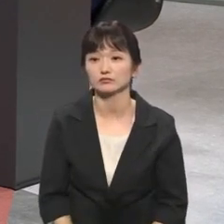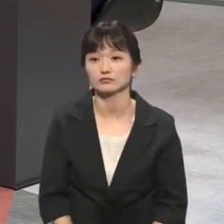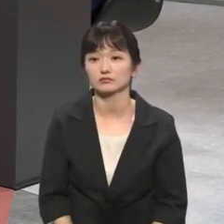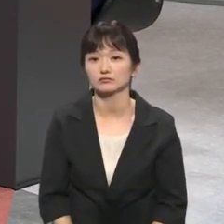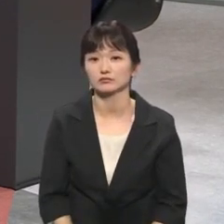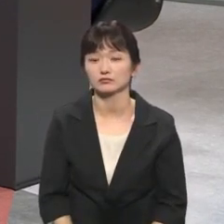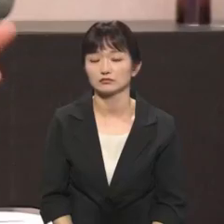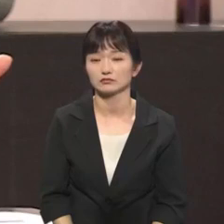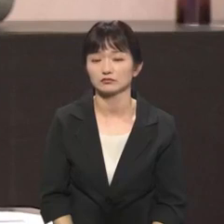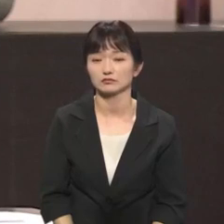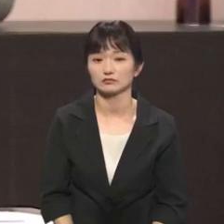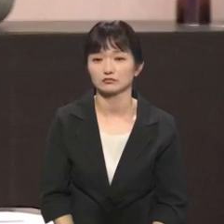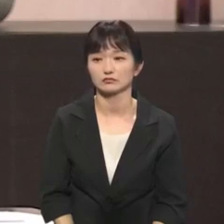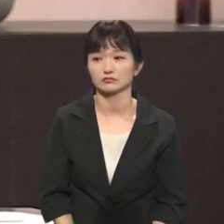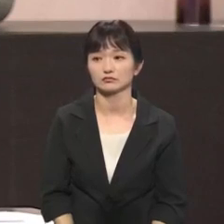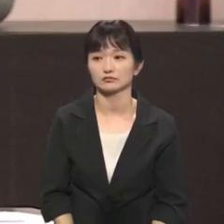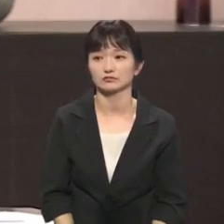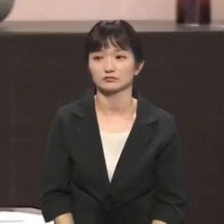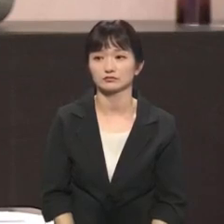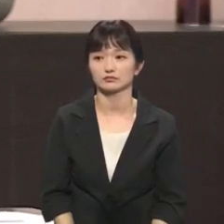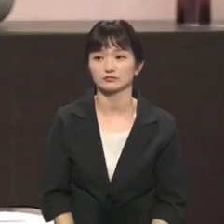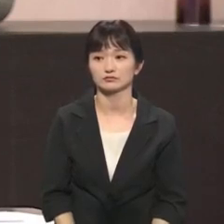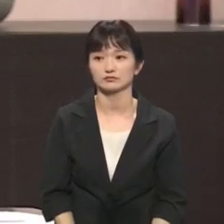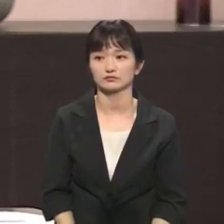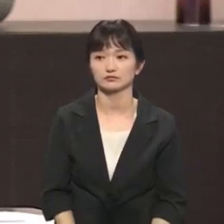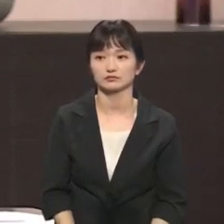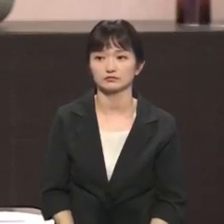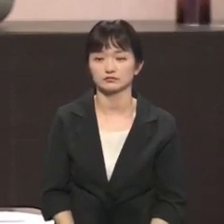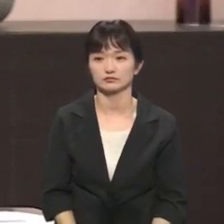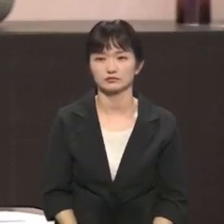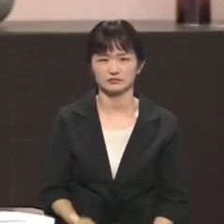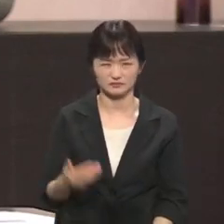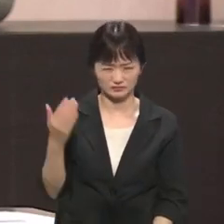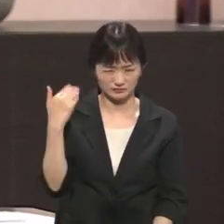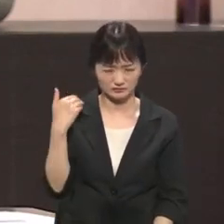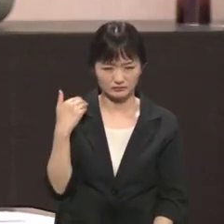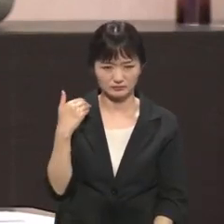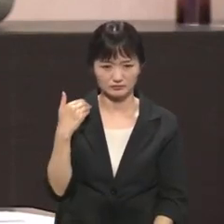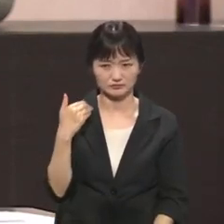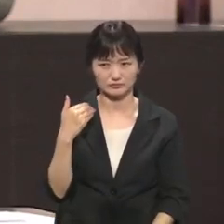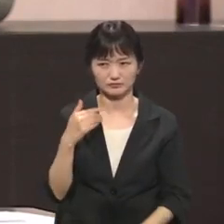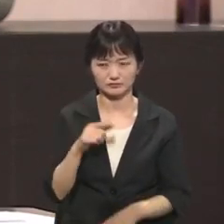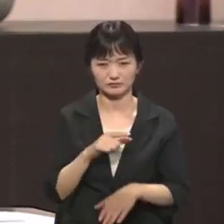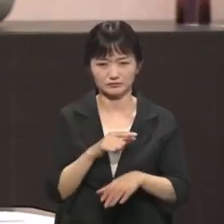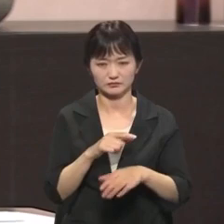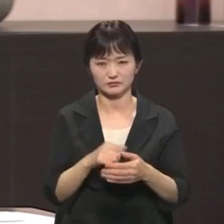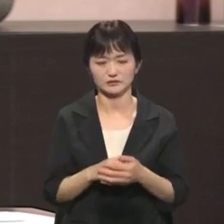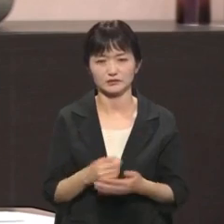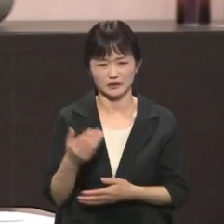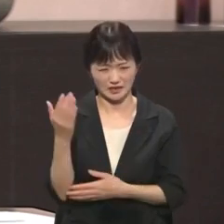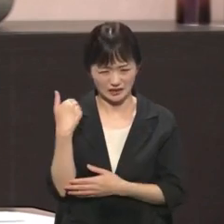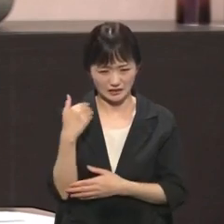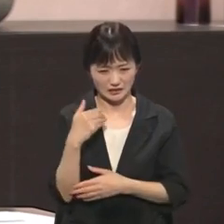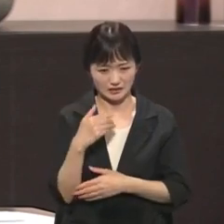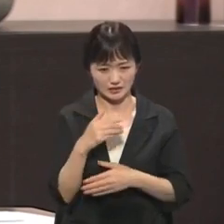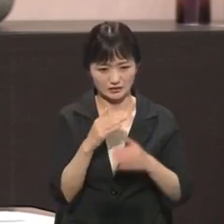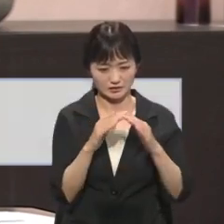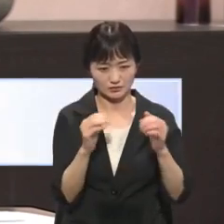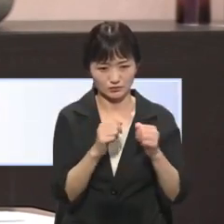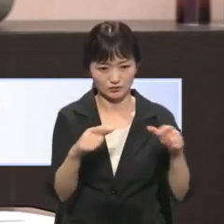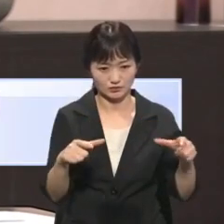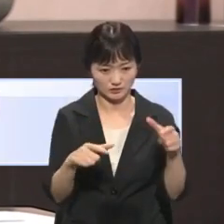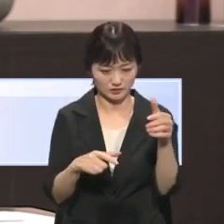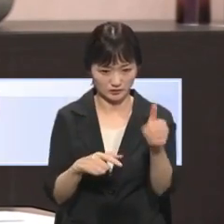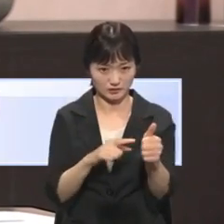대해서 그러니까 직전에 송아진 지사 시절에 이제 유치가 결정이 됐고 그 다음에 또 여전히 이제